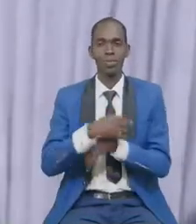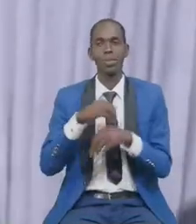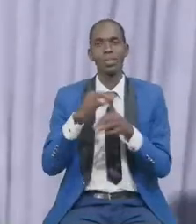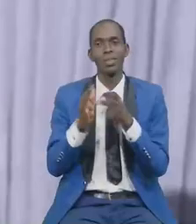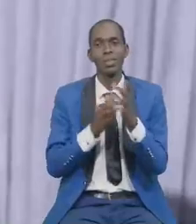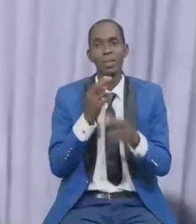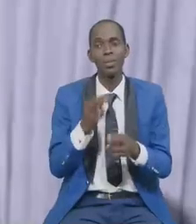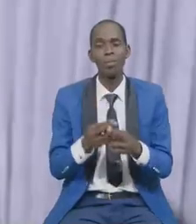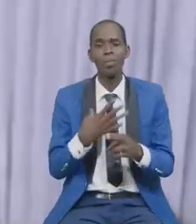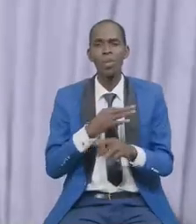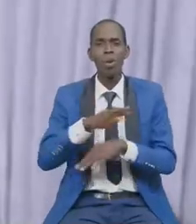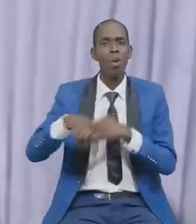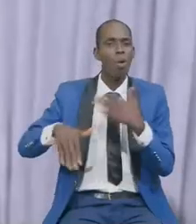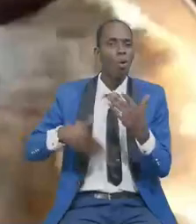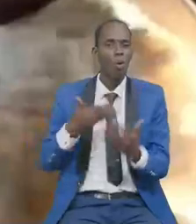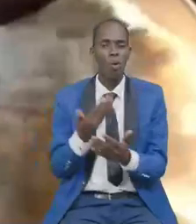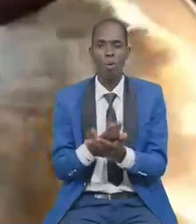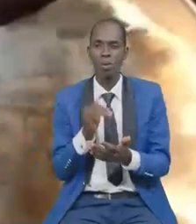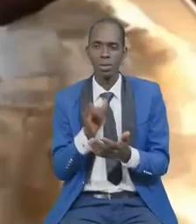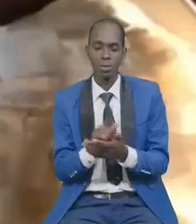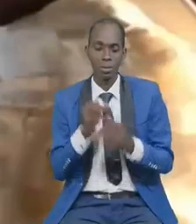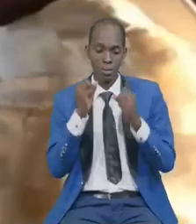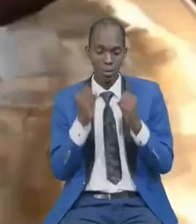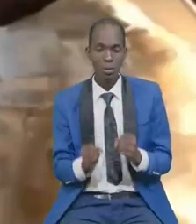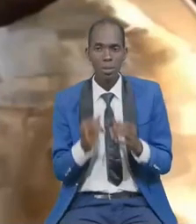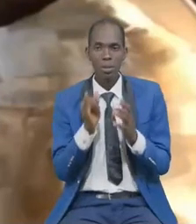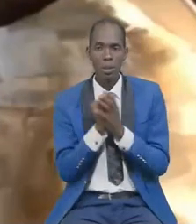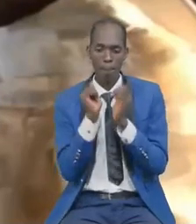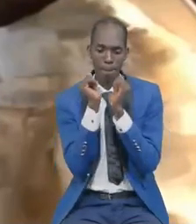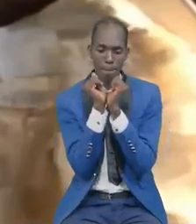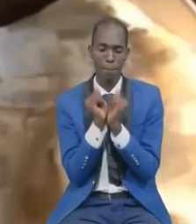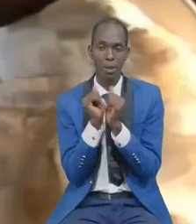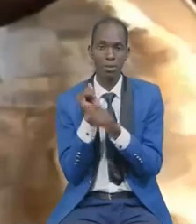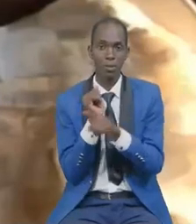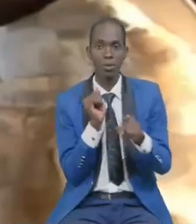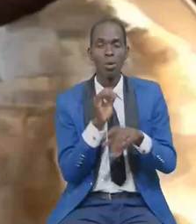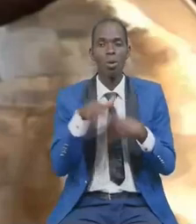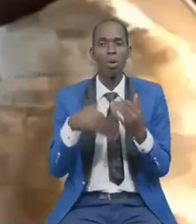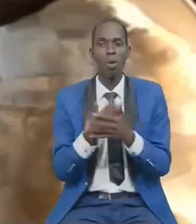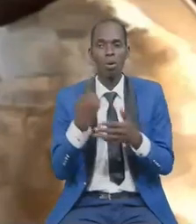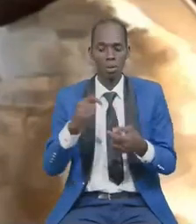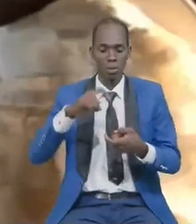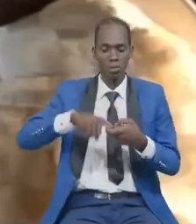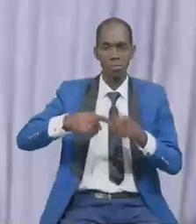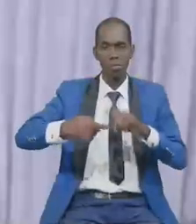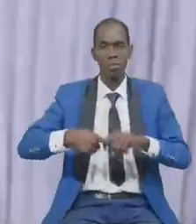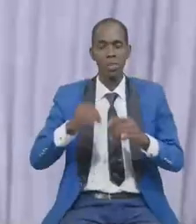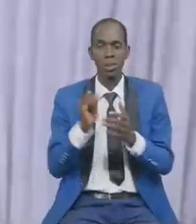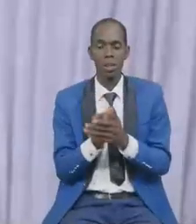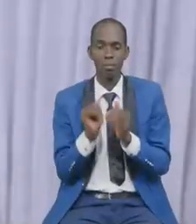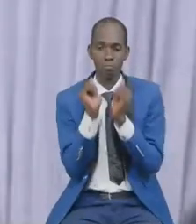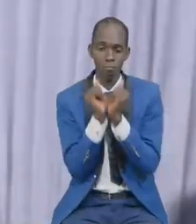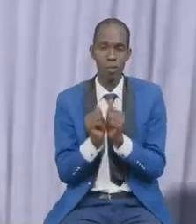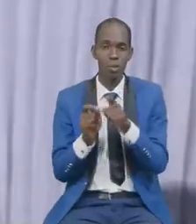Et toutes ces puissances qui te liaient, et tous les liens qui t'enchaînaient, tout est